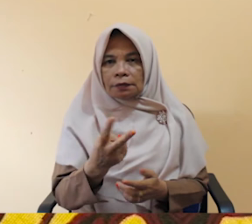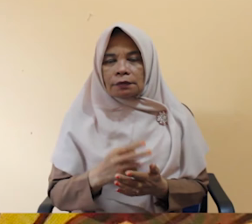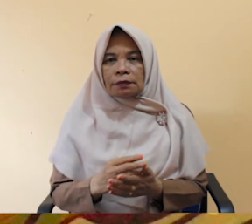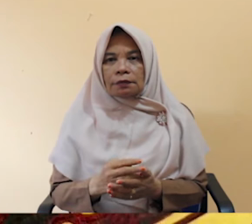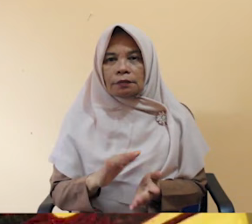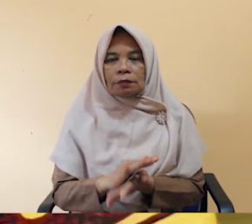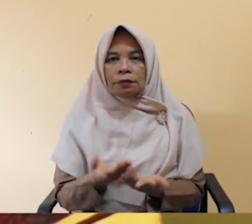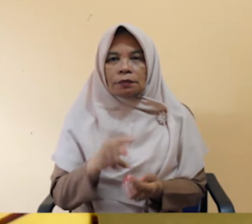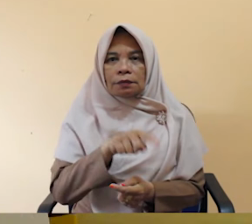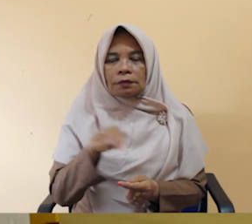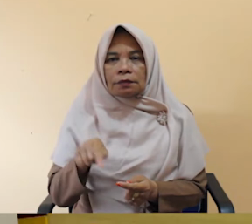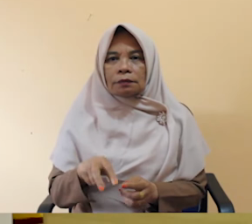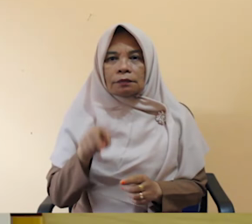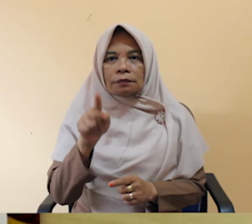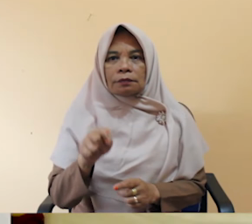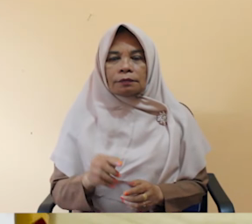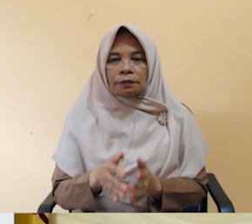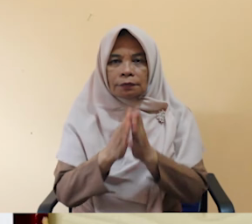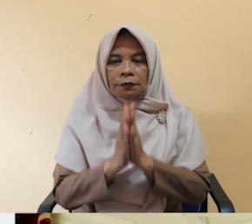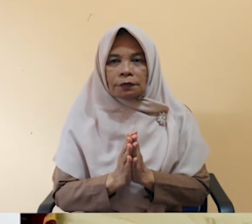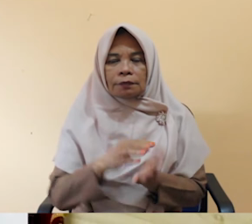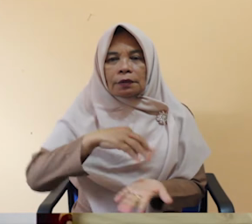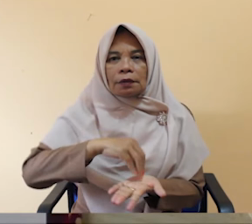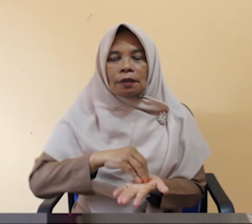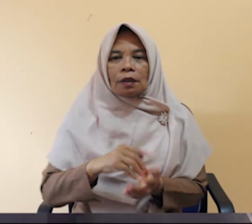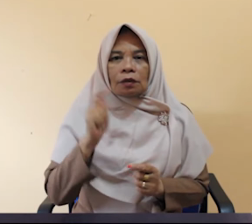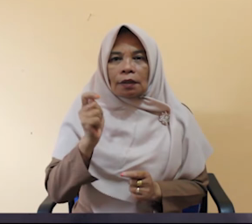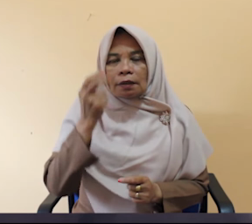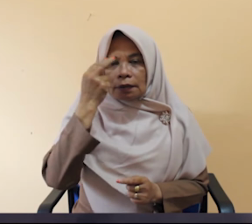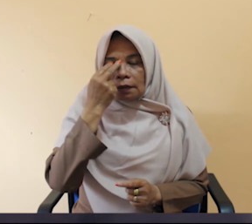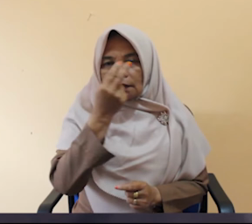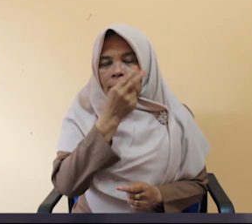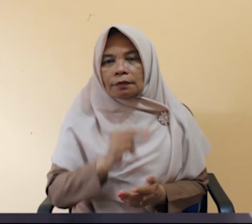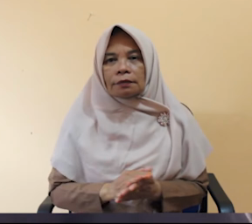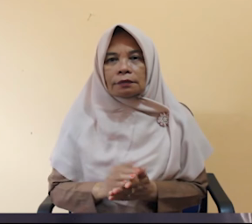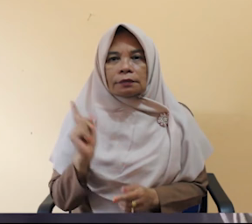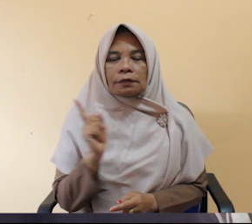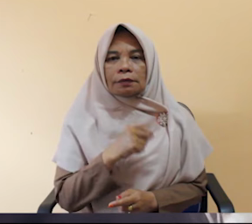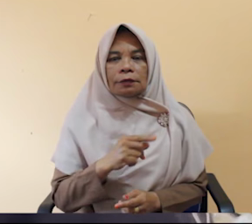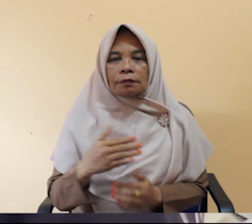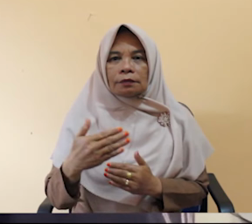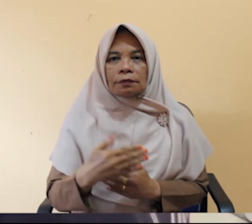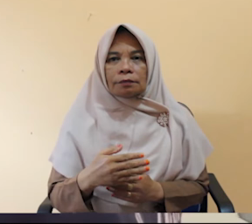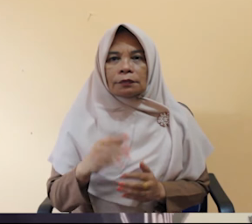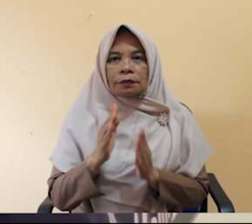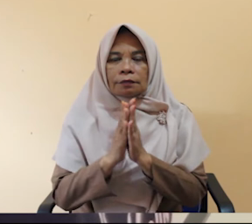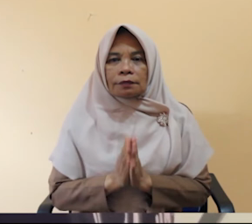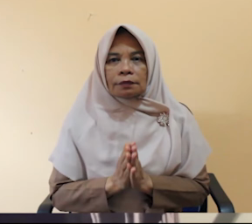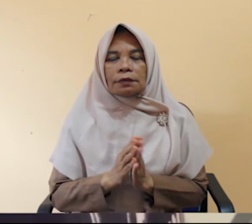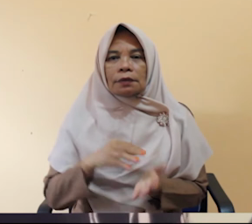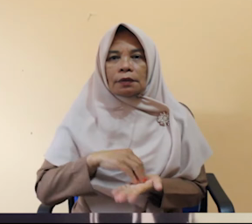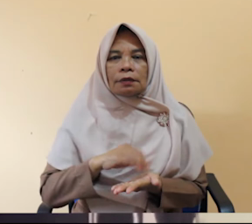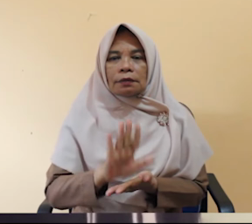braille penunjuk untuk permohonan pertanahan bagi tunanetra. Kami akan melayani permohonan pertanahan Anda.